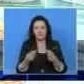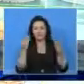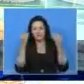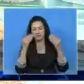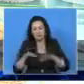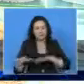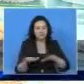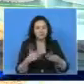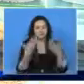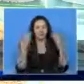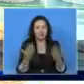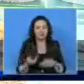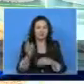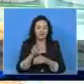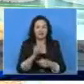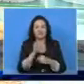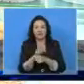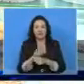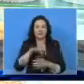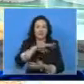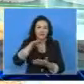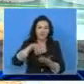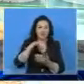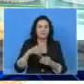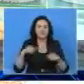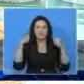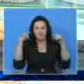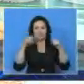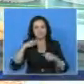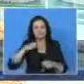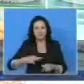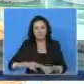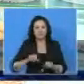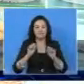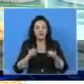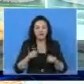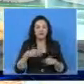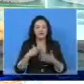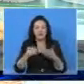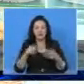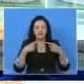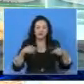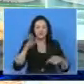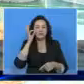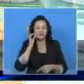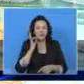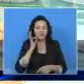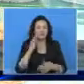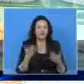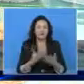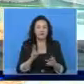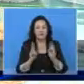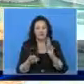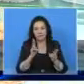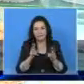торжества вот сейчас пришла заказать торты на свадьбу сына здесь можно приобрести и другие сладости которые